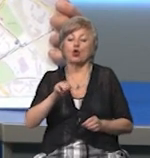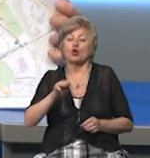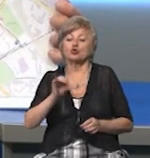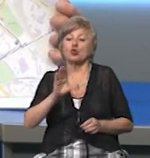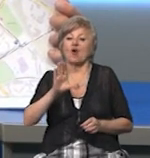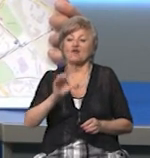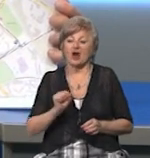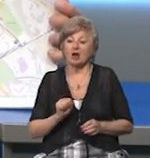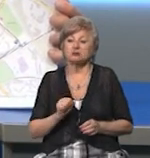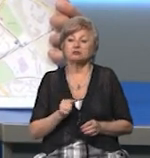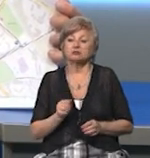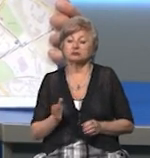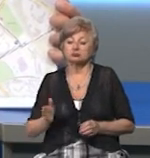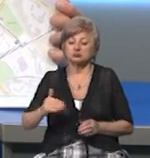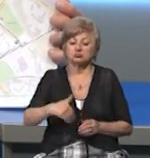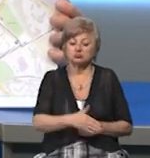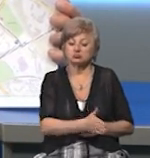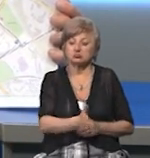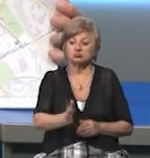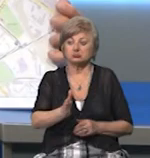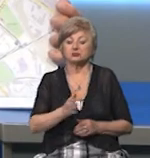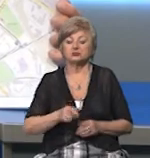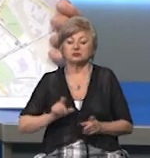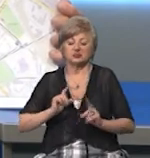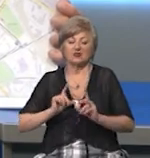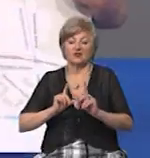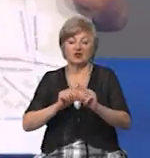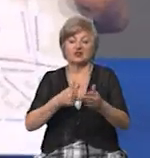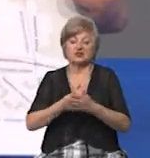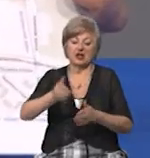сюди і направляють, по Портовій сюди і виїзд на ГЕС. В принципі,